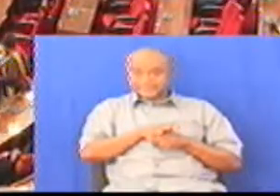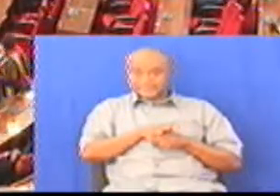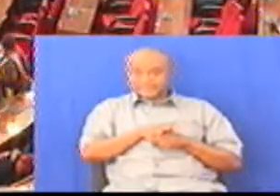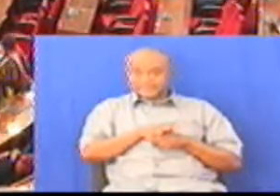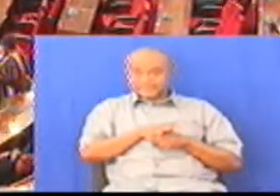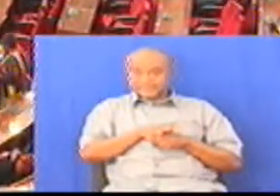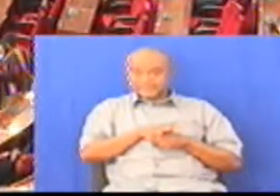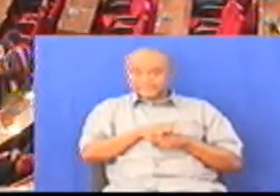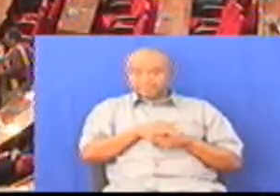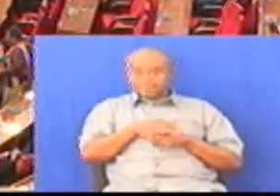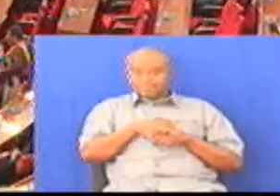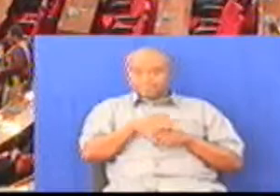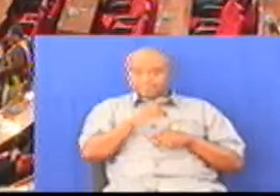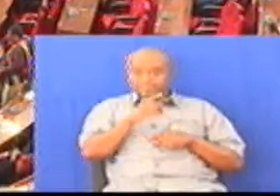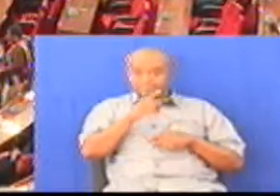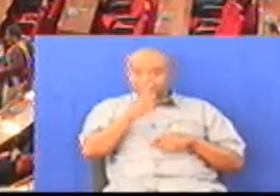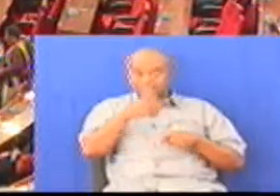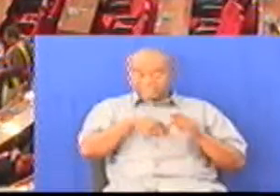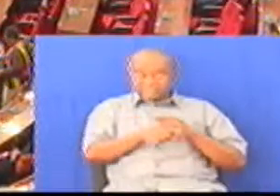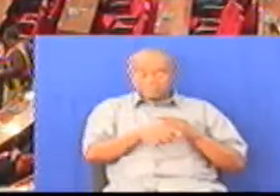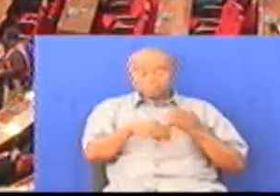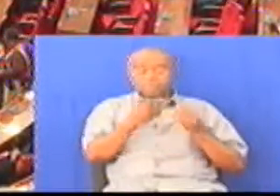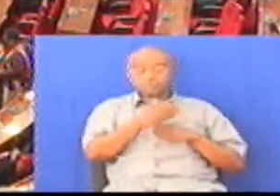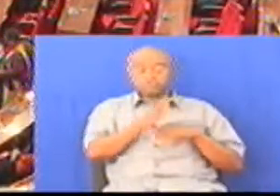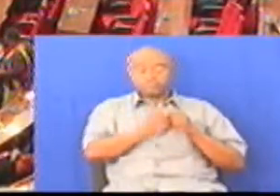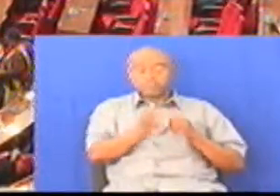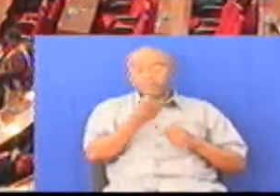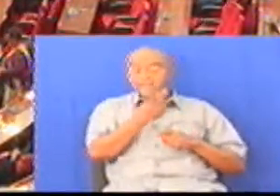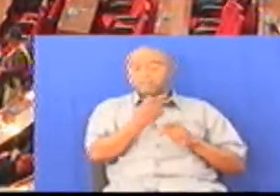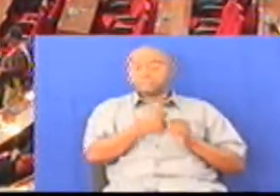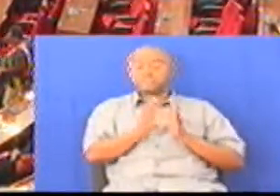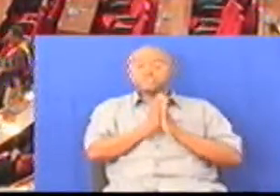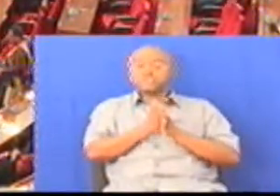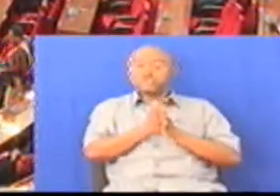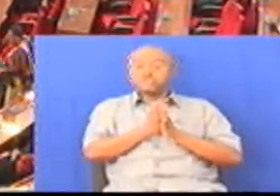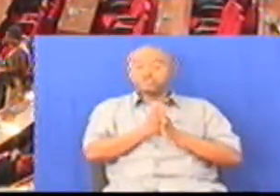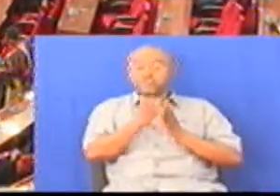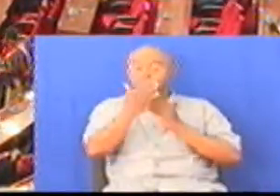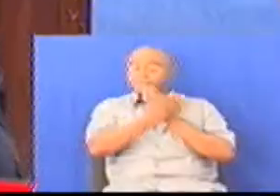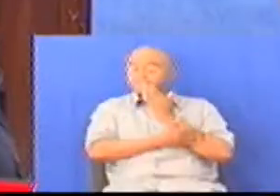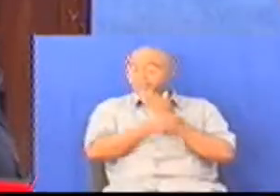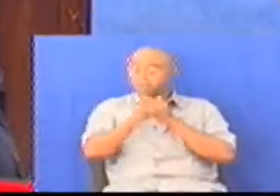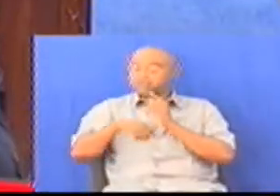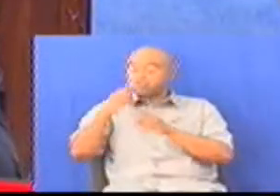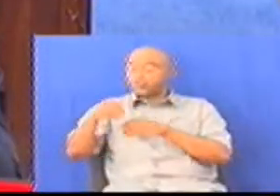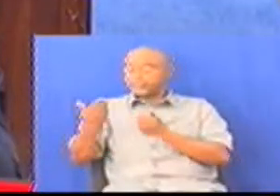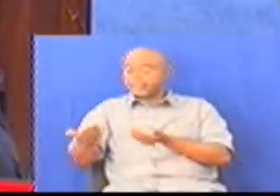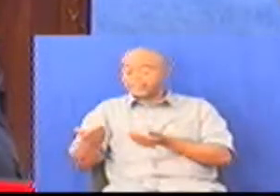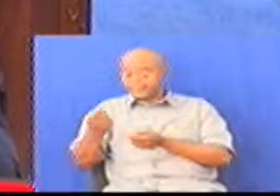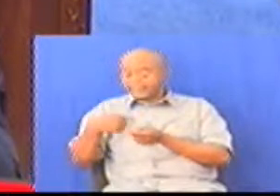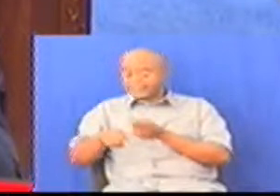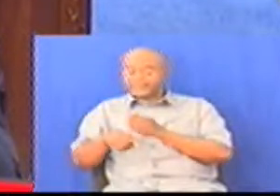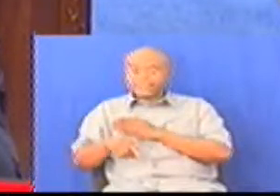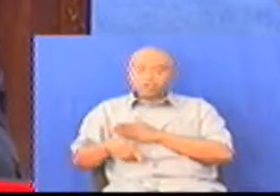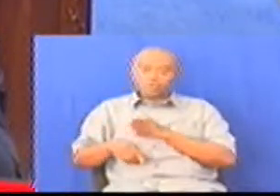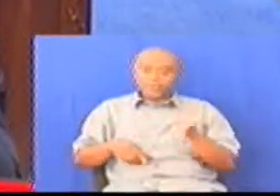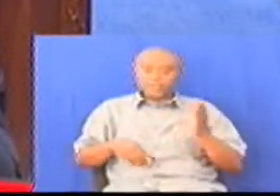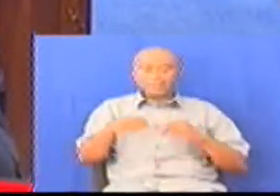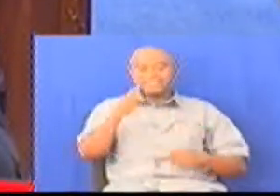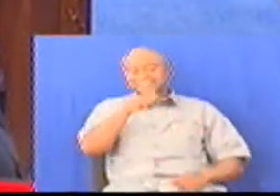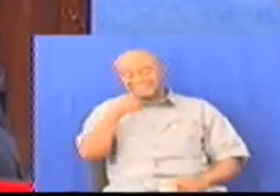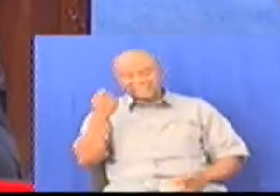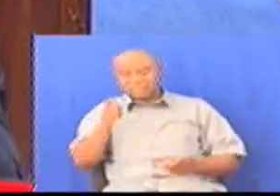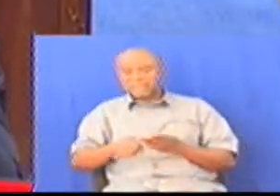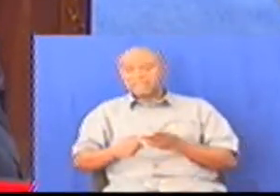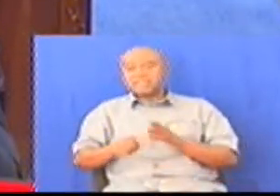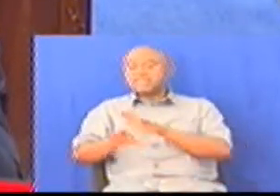chilling na upande wa refrigerated trucks. Tungeomba basi msamaha huo pia uendelee kwa upande wa nyama,